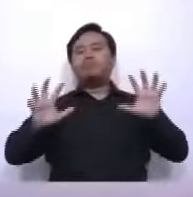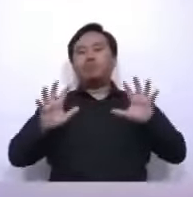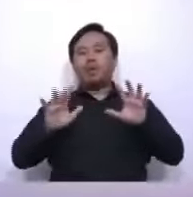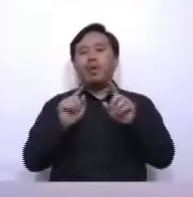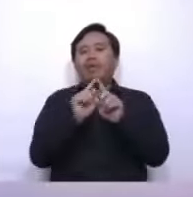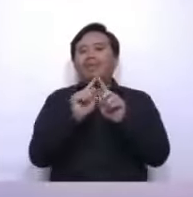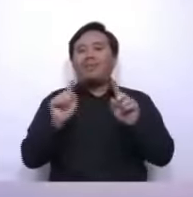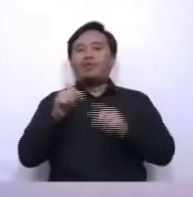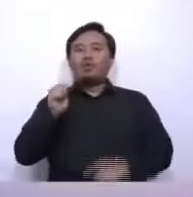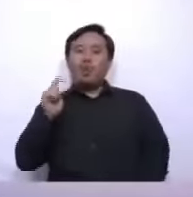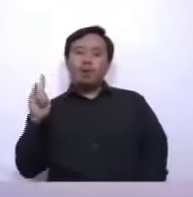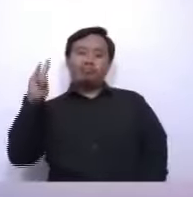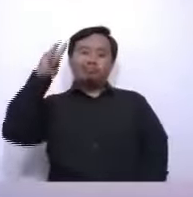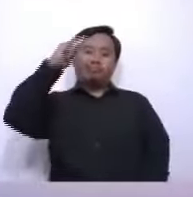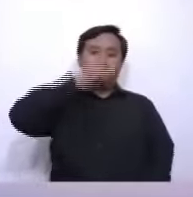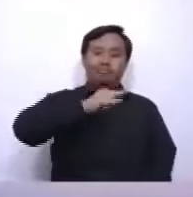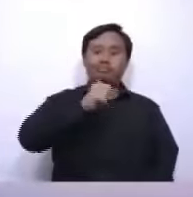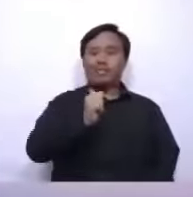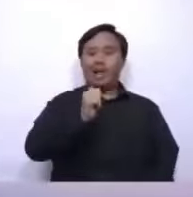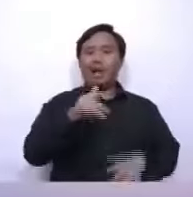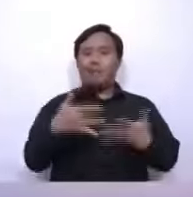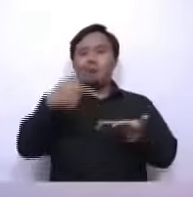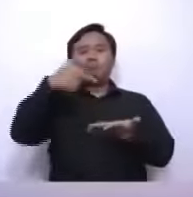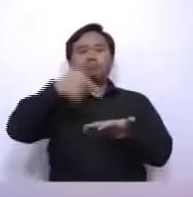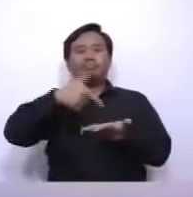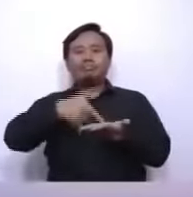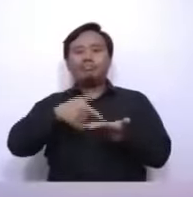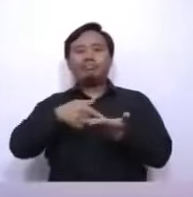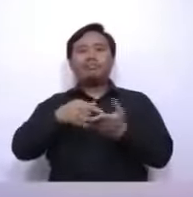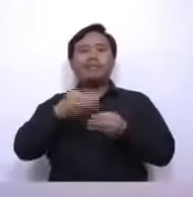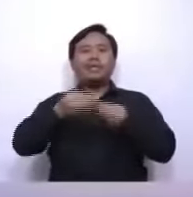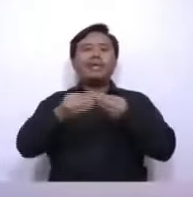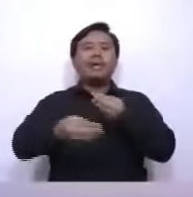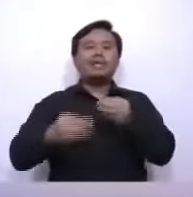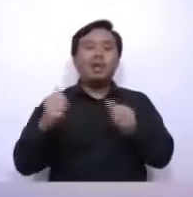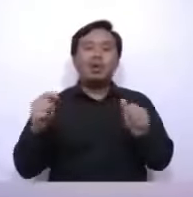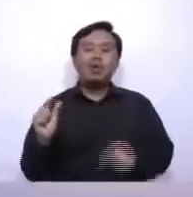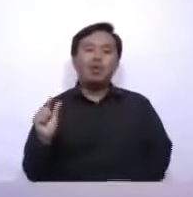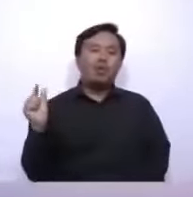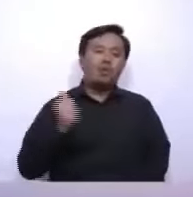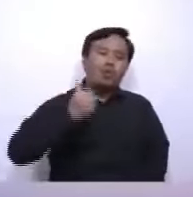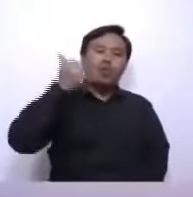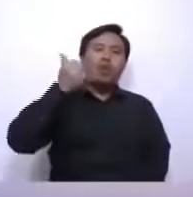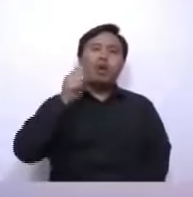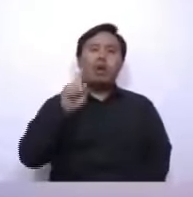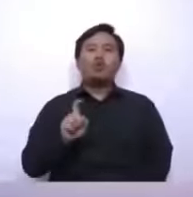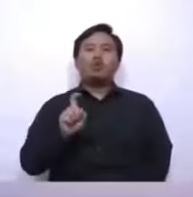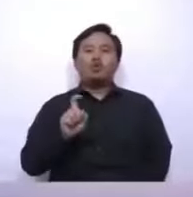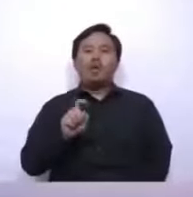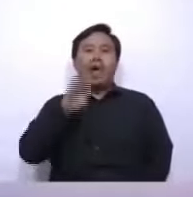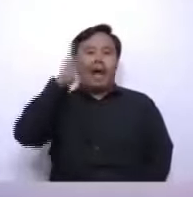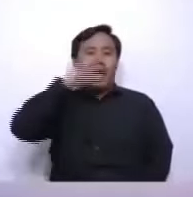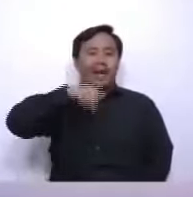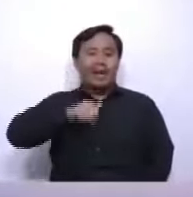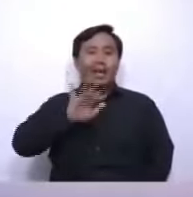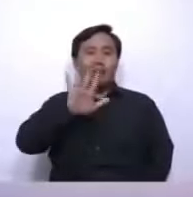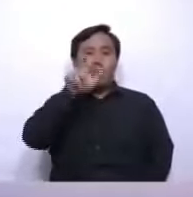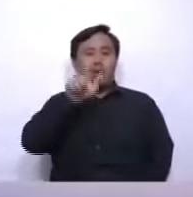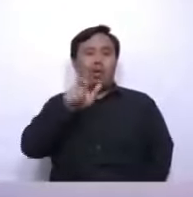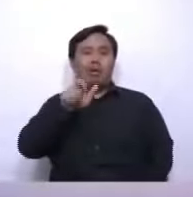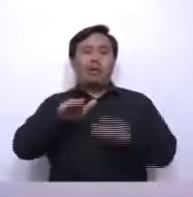bisa lepas landas, kita perlu bahan bakar berupa generasi yang unggul. Hari ini 1 dari 5 anak Jawa Barat mengalami